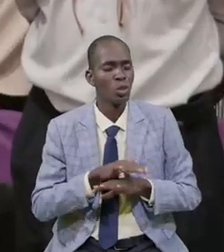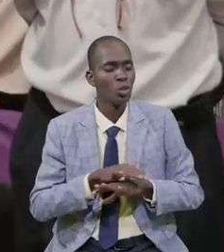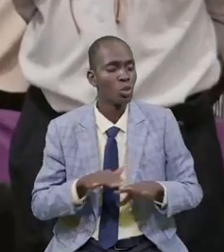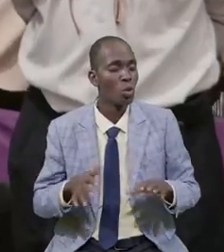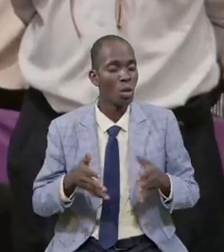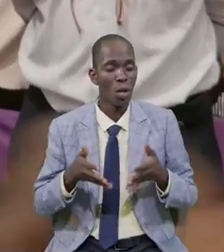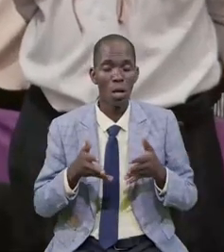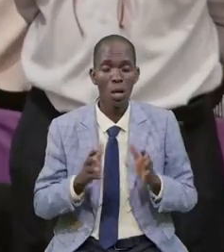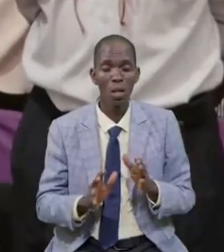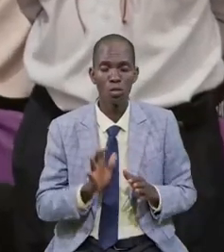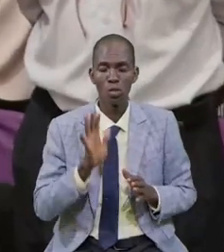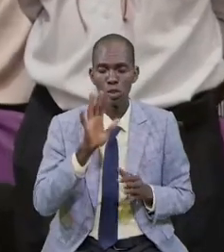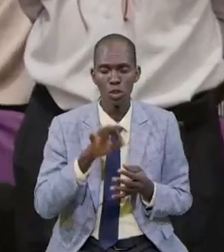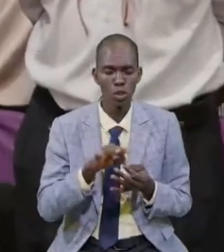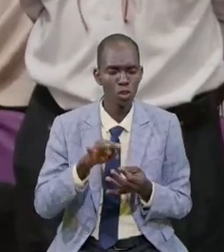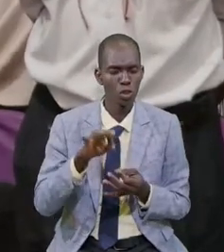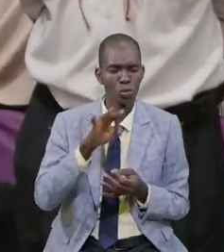votre esprit d'être dérangé,